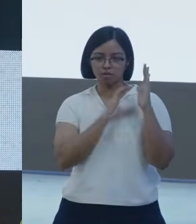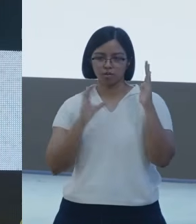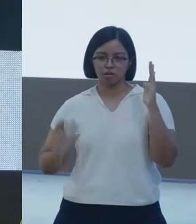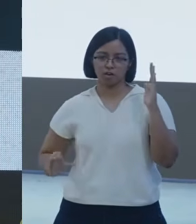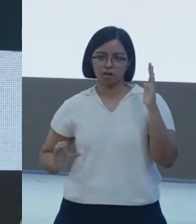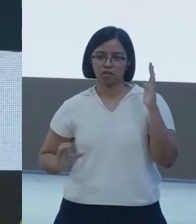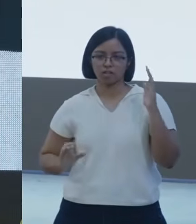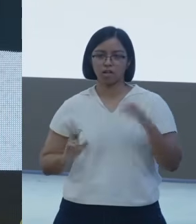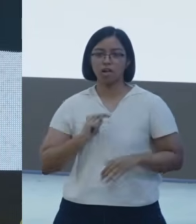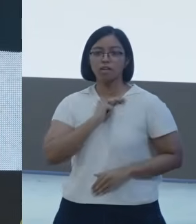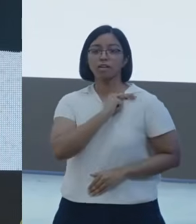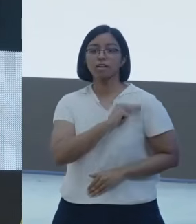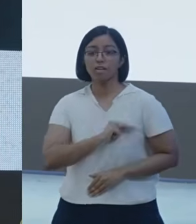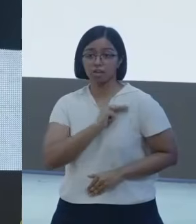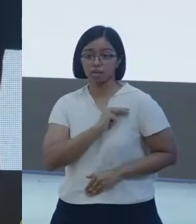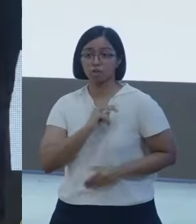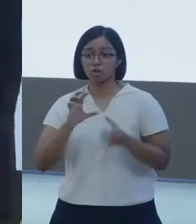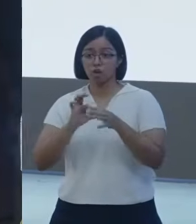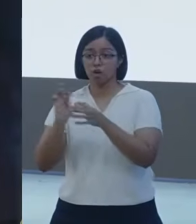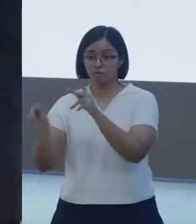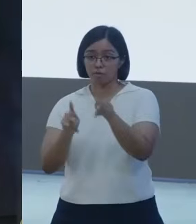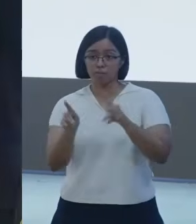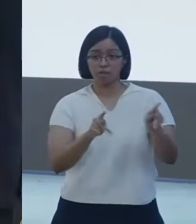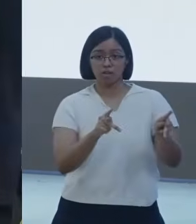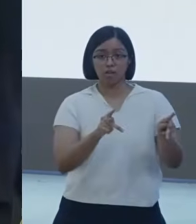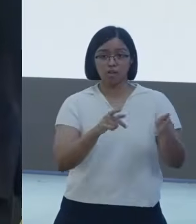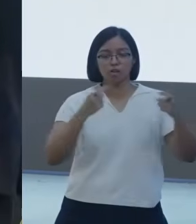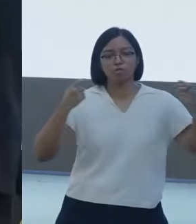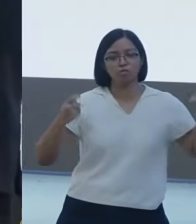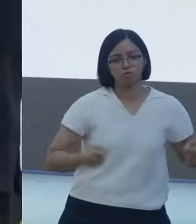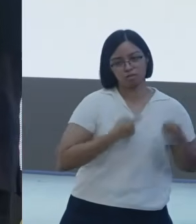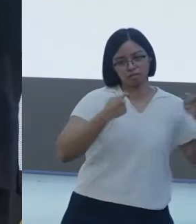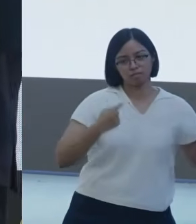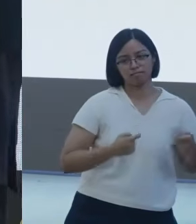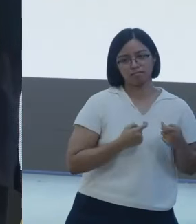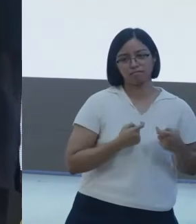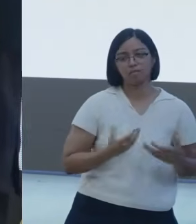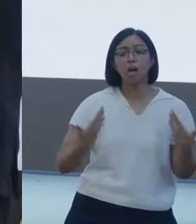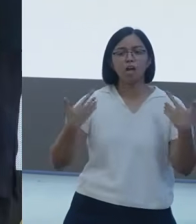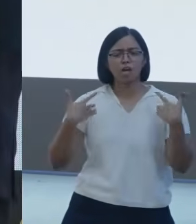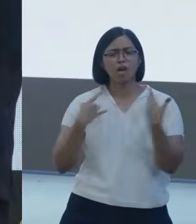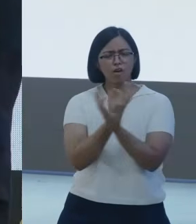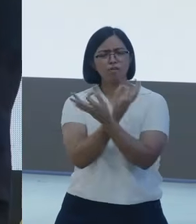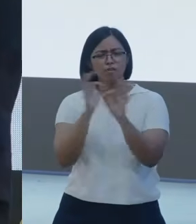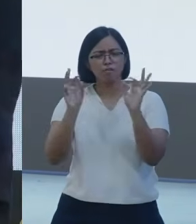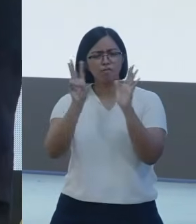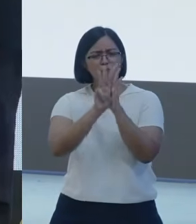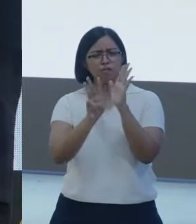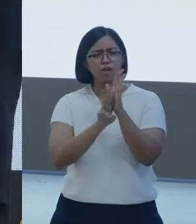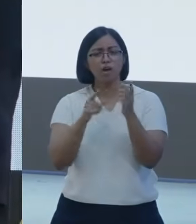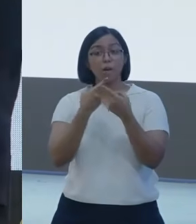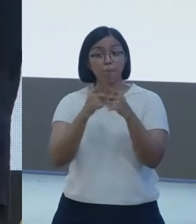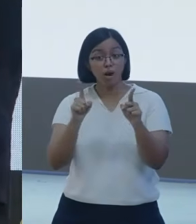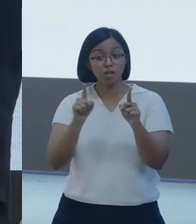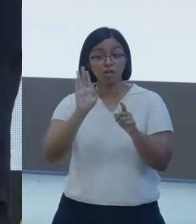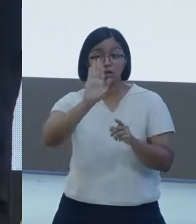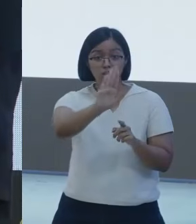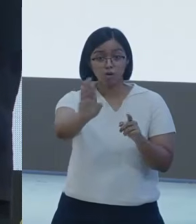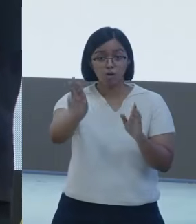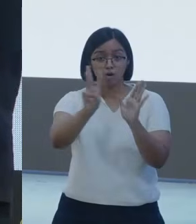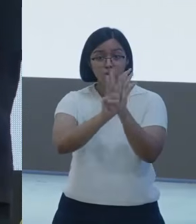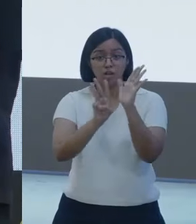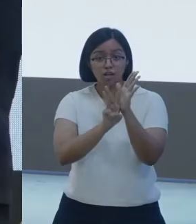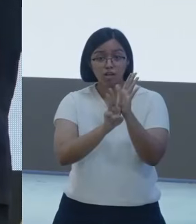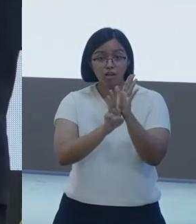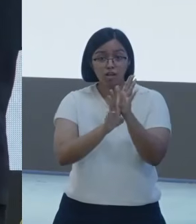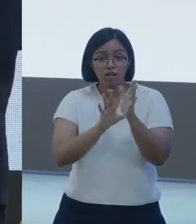magkasala. Meron kayong free will, ngunit ang inyong will ay nakatanikala sa